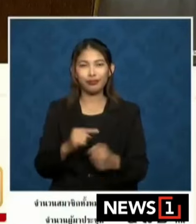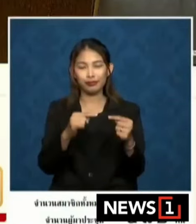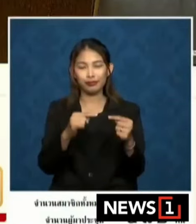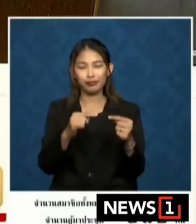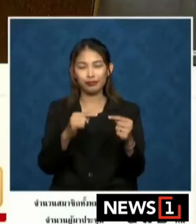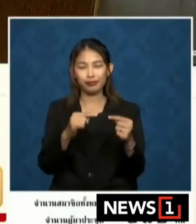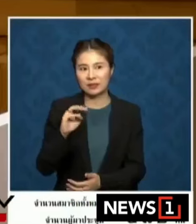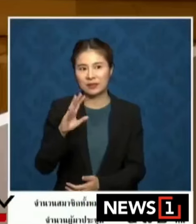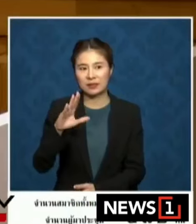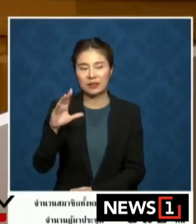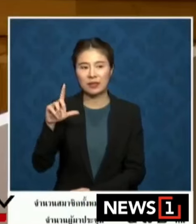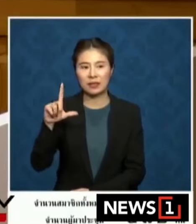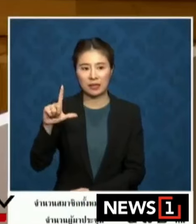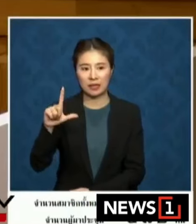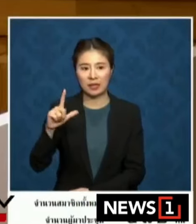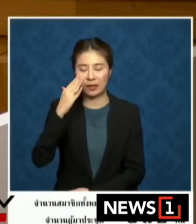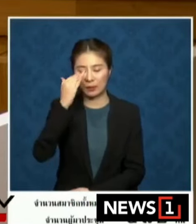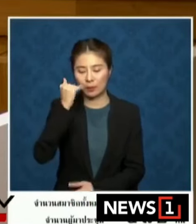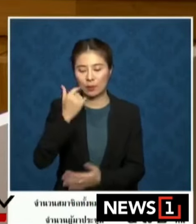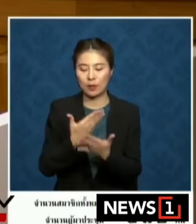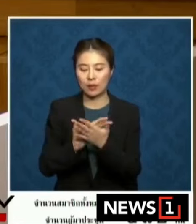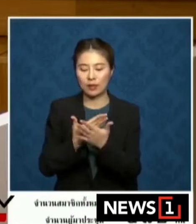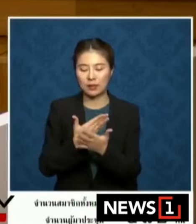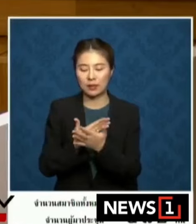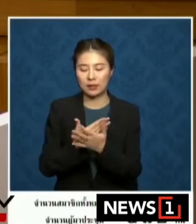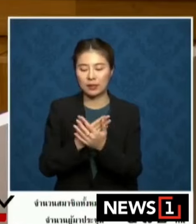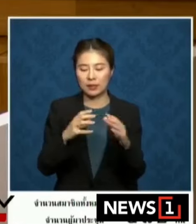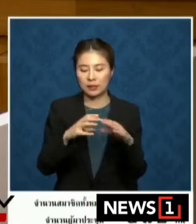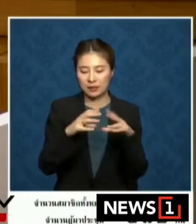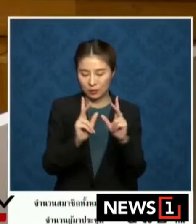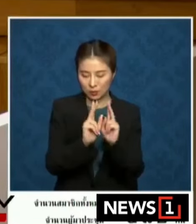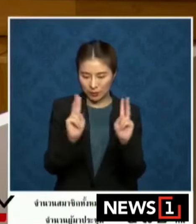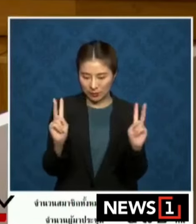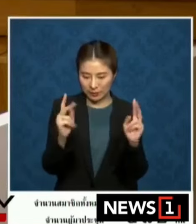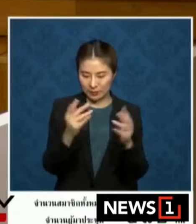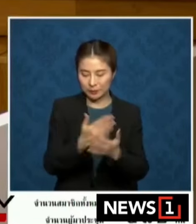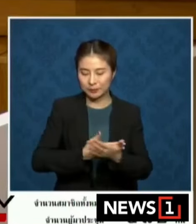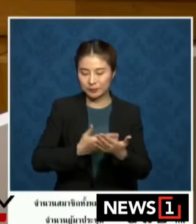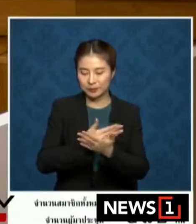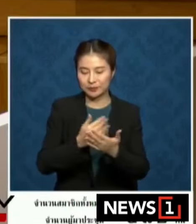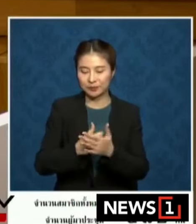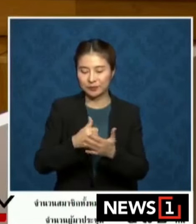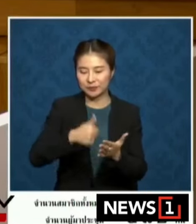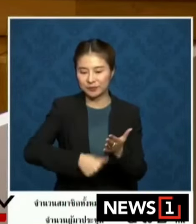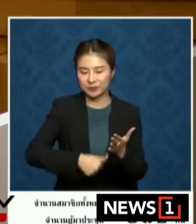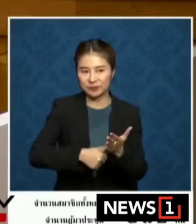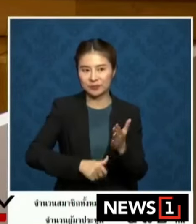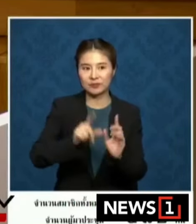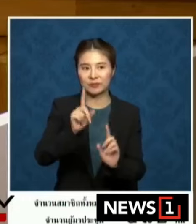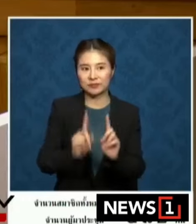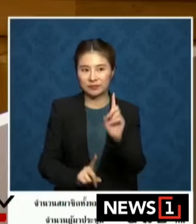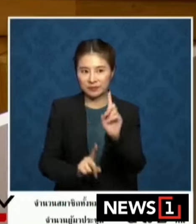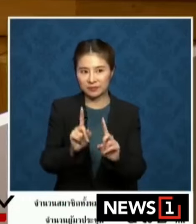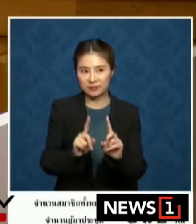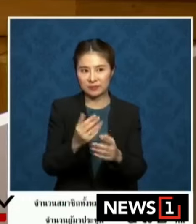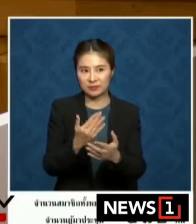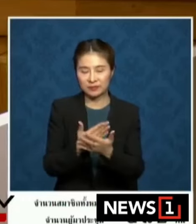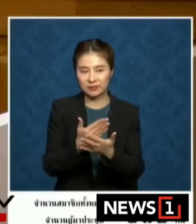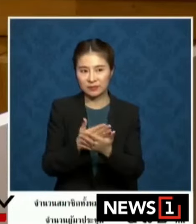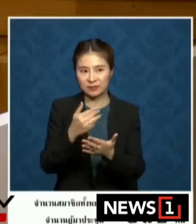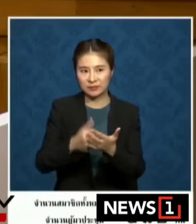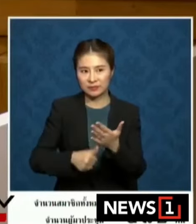คุณผู้ชมก่อนที่เรื่องมันจะบานปลายประธานวันนเอาล่ะคุณเรืองไกหยุดเถอะหยุดเถอะประชหลายท่านนะเดี๋ยวจะไม่ได้